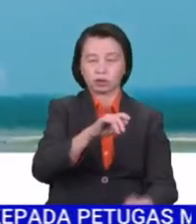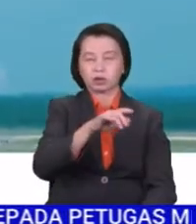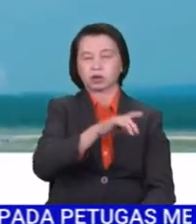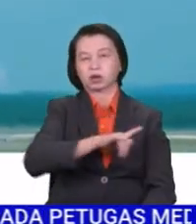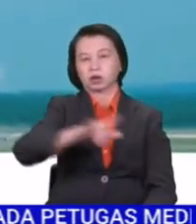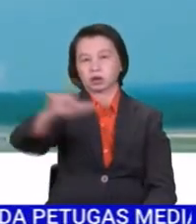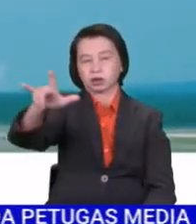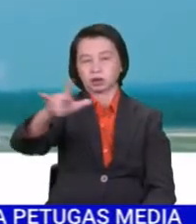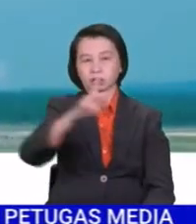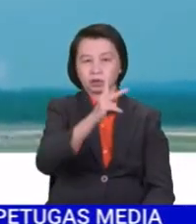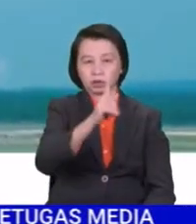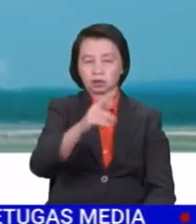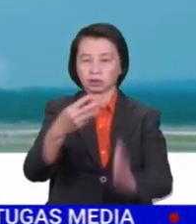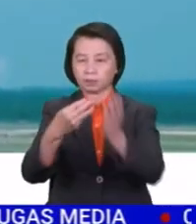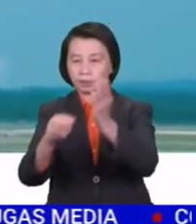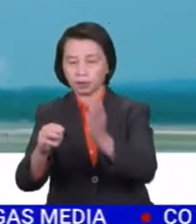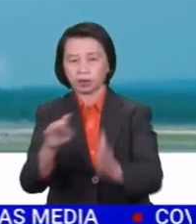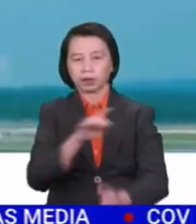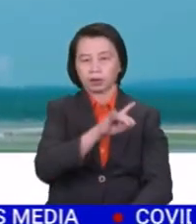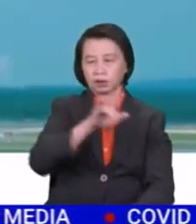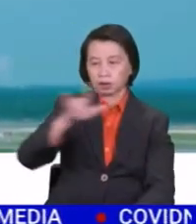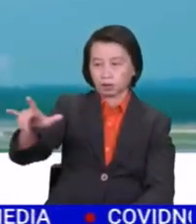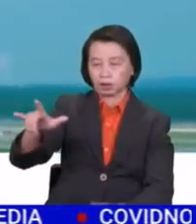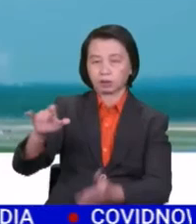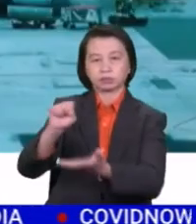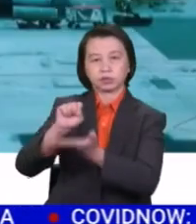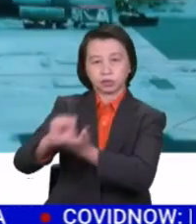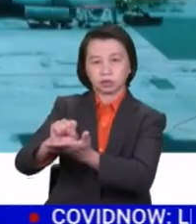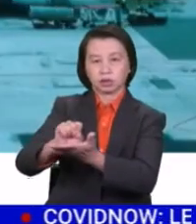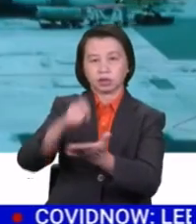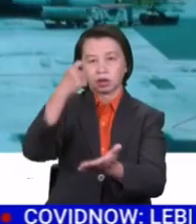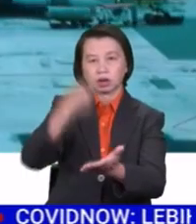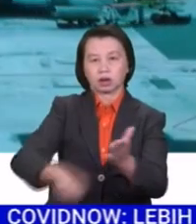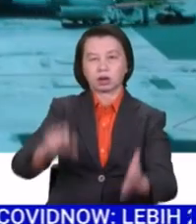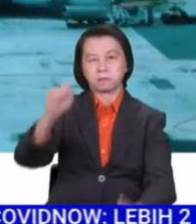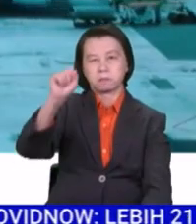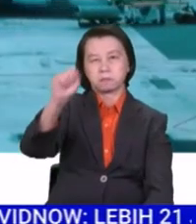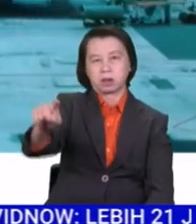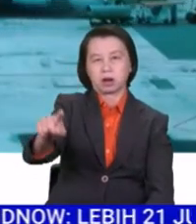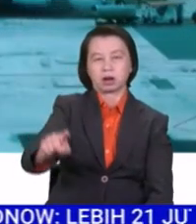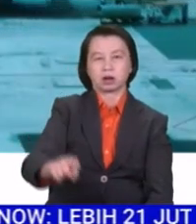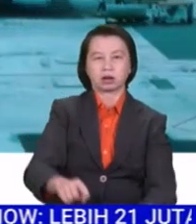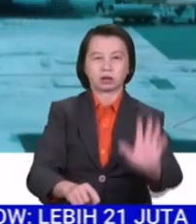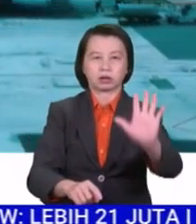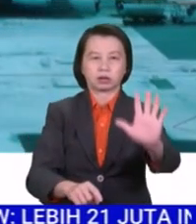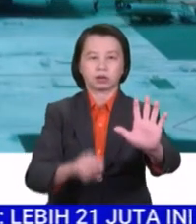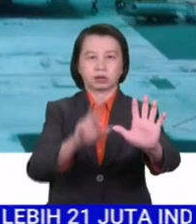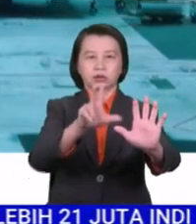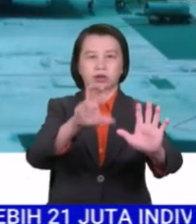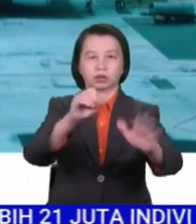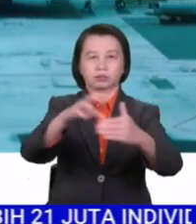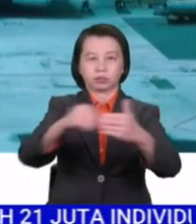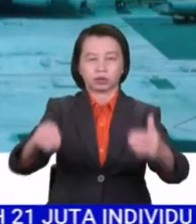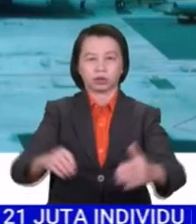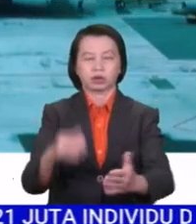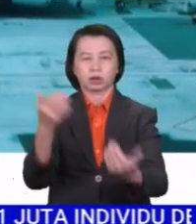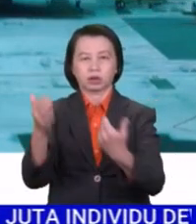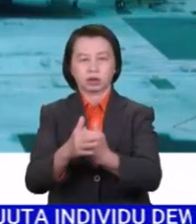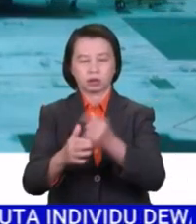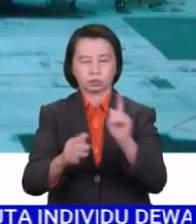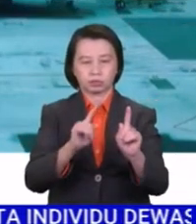Lumpur Miri dan Kuala Lumpur Sibu masih merekodkan harga tiket yang tinggi iaitu antara rm530 hingga